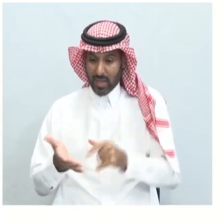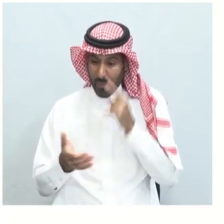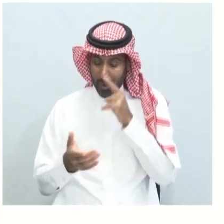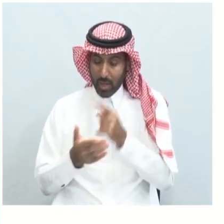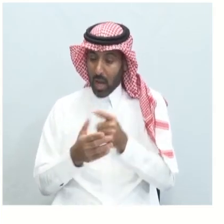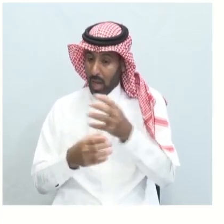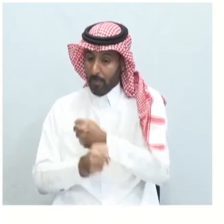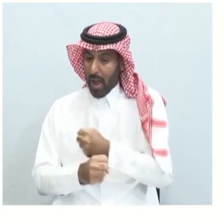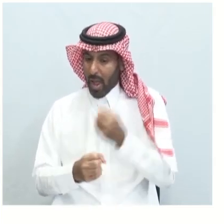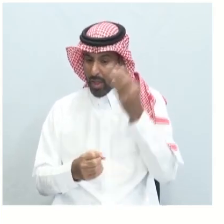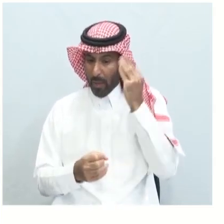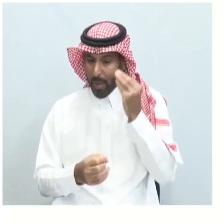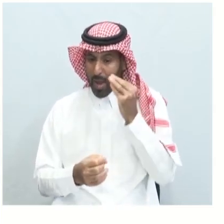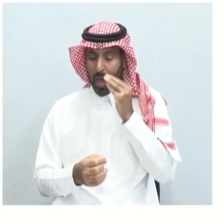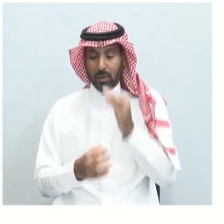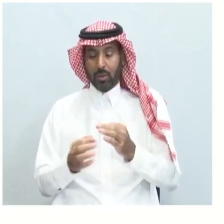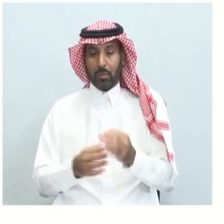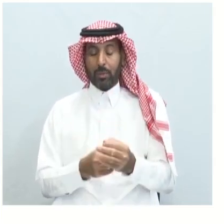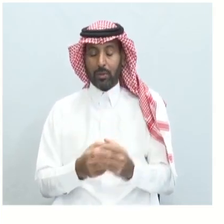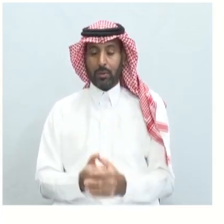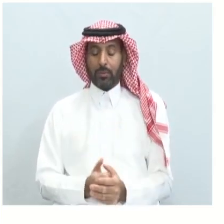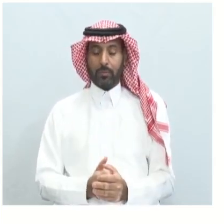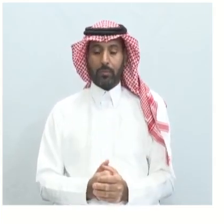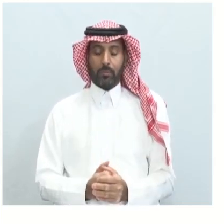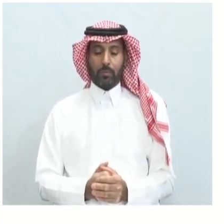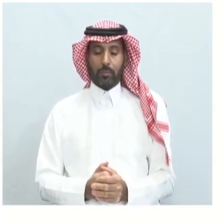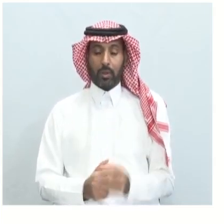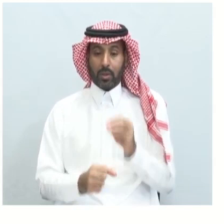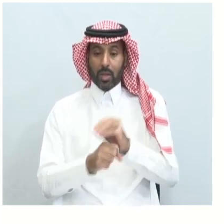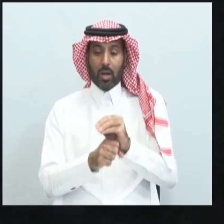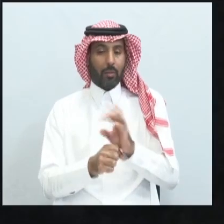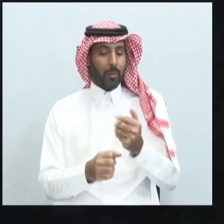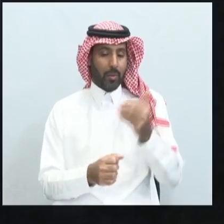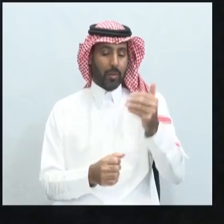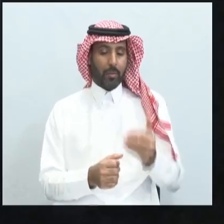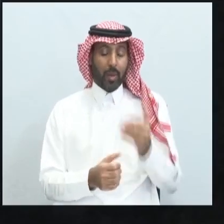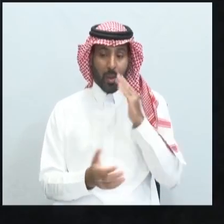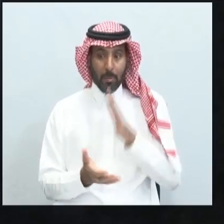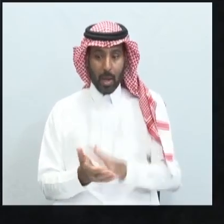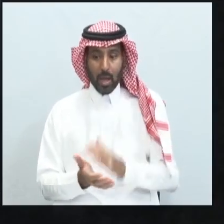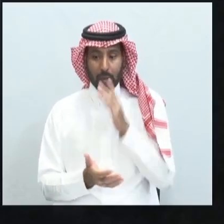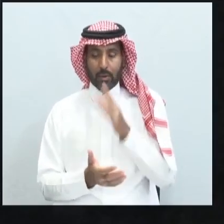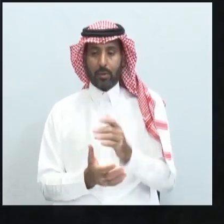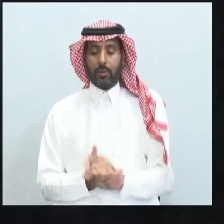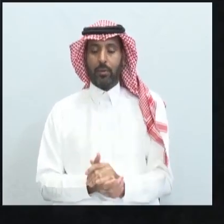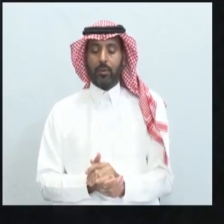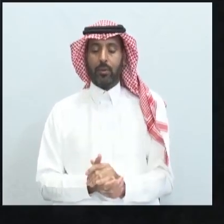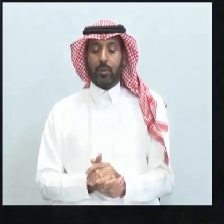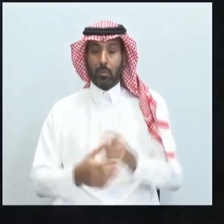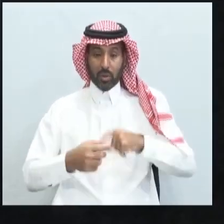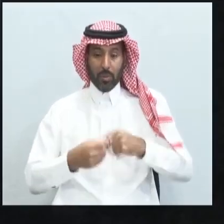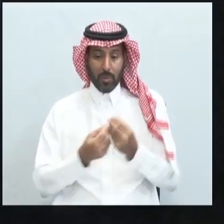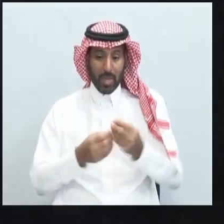بياناتها وانظمتها من التهديدات المحتمله نتعرف معا على بعض المخاطر المحتمله والمرتبطه